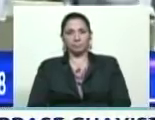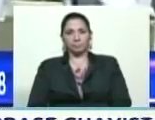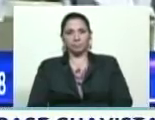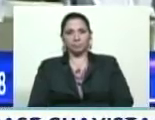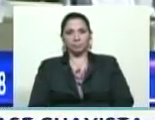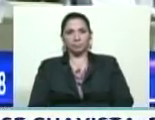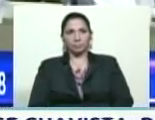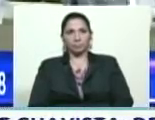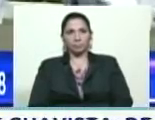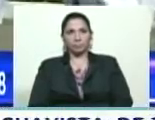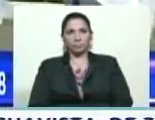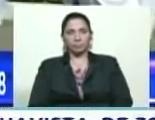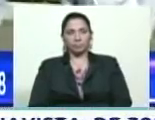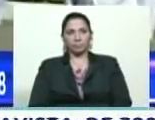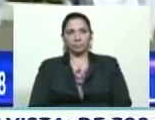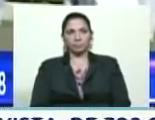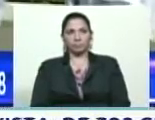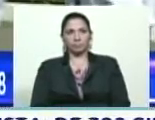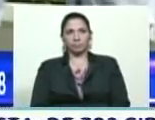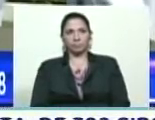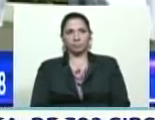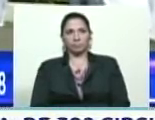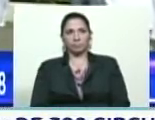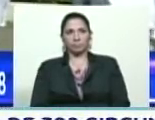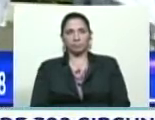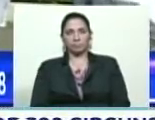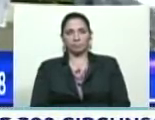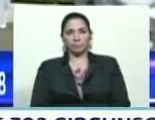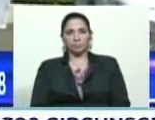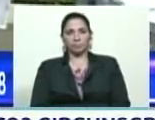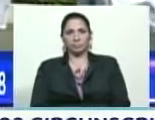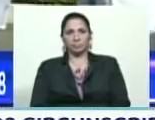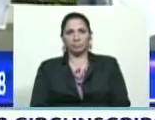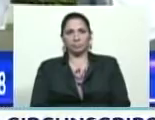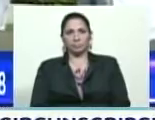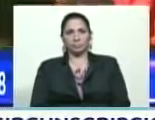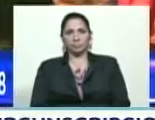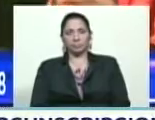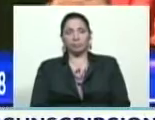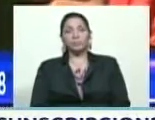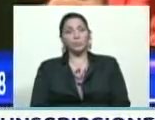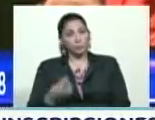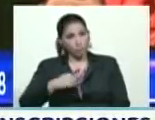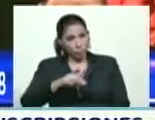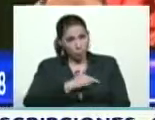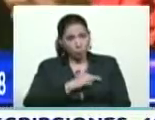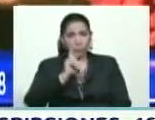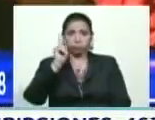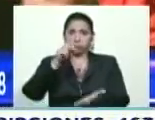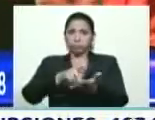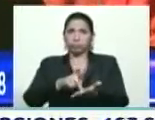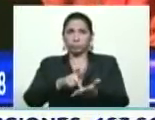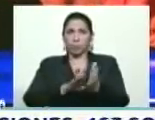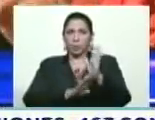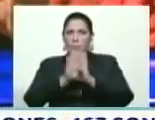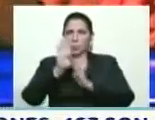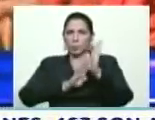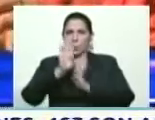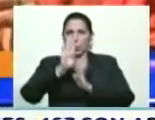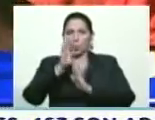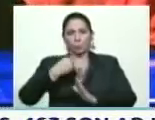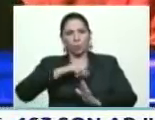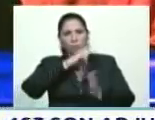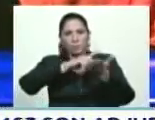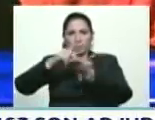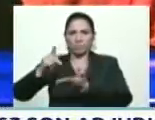в борьбе против терроризма в Сирии. Y hemos venido también incrementando nuestra participación en